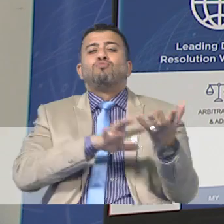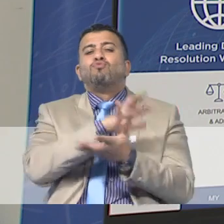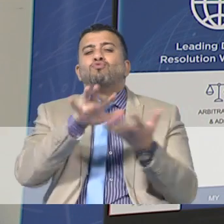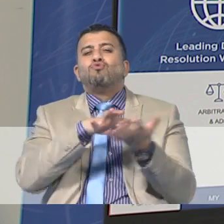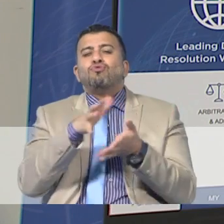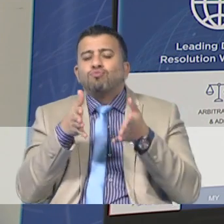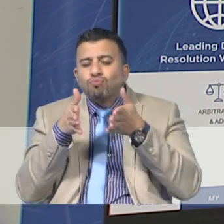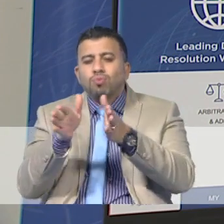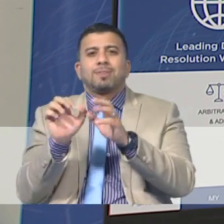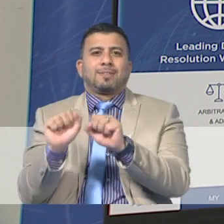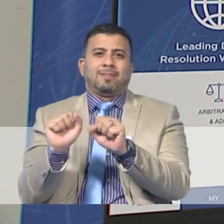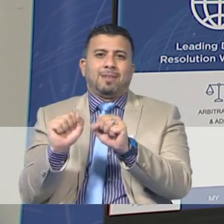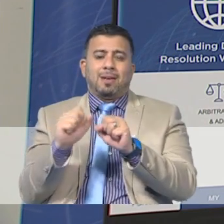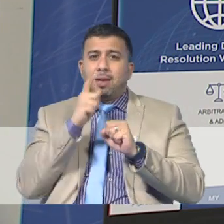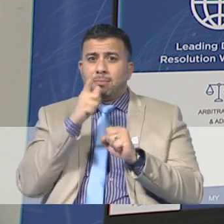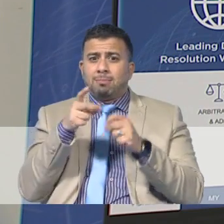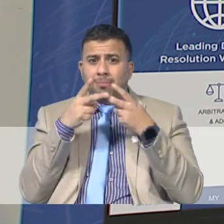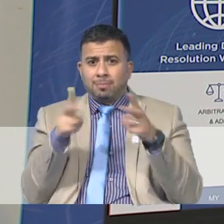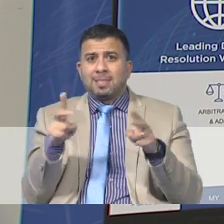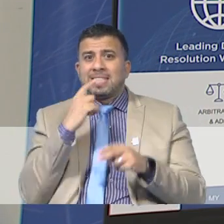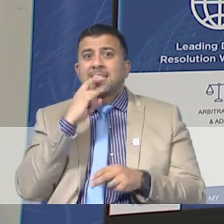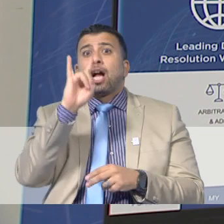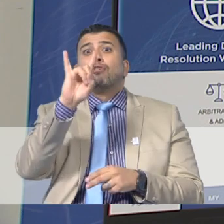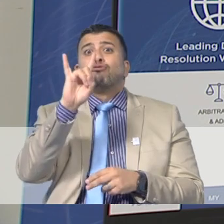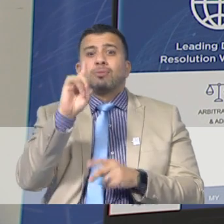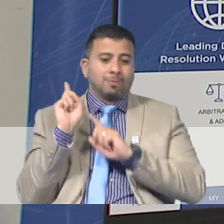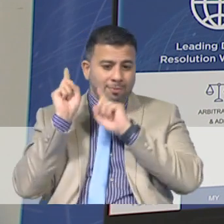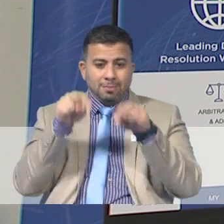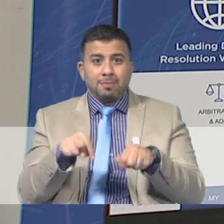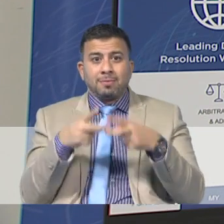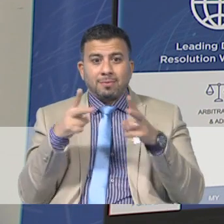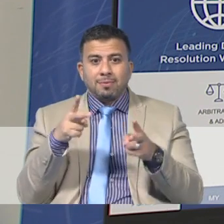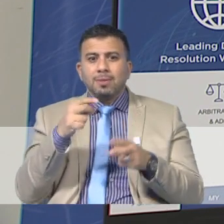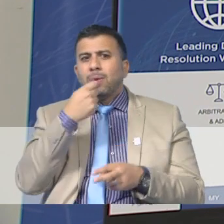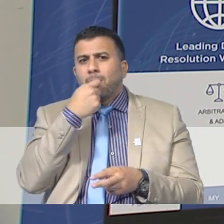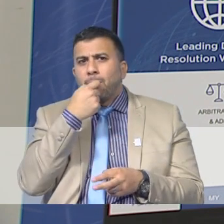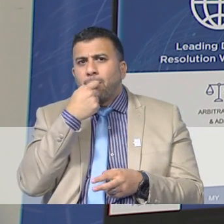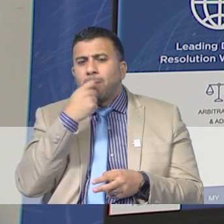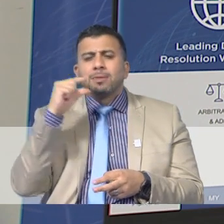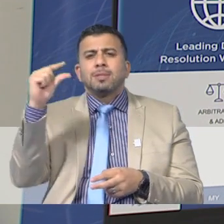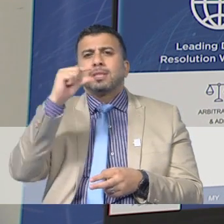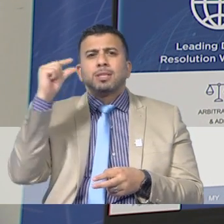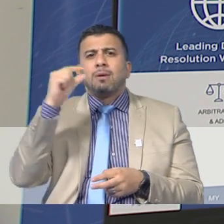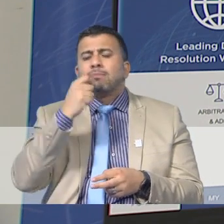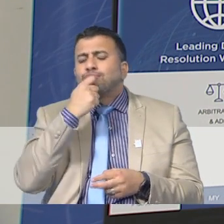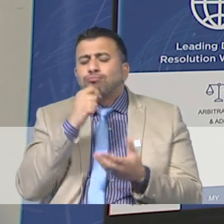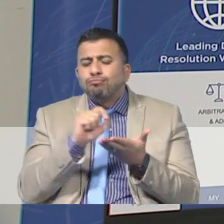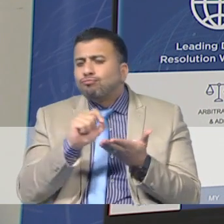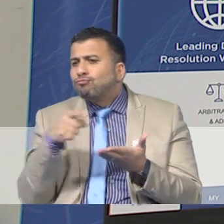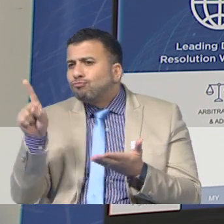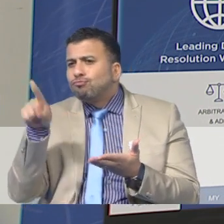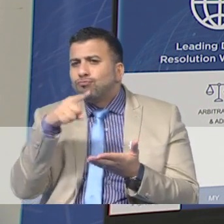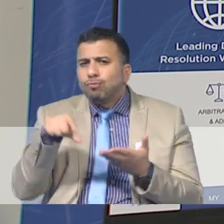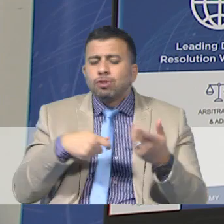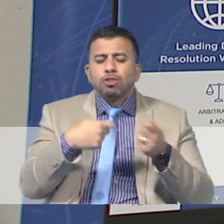بمرور 10 سنوات على انطلاقها هو مركز الشارقة للتحكيم الدولي تحكيم ينظم جلسة